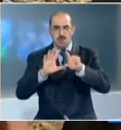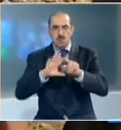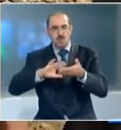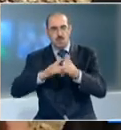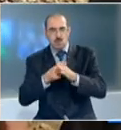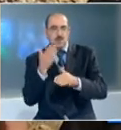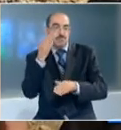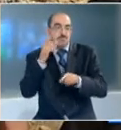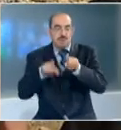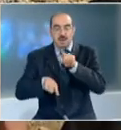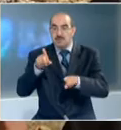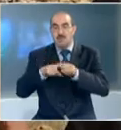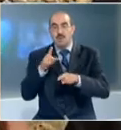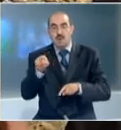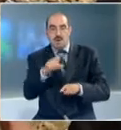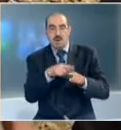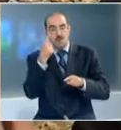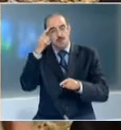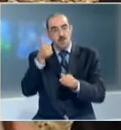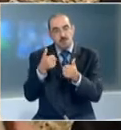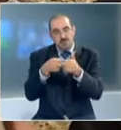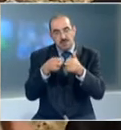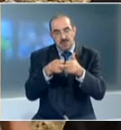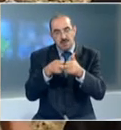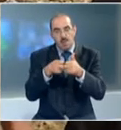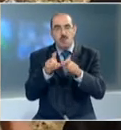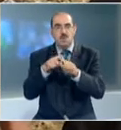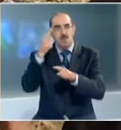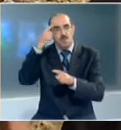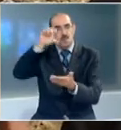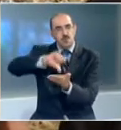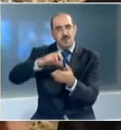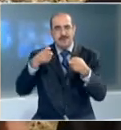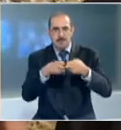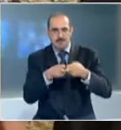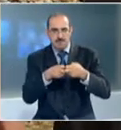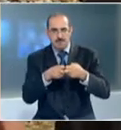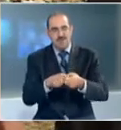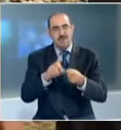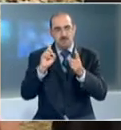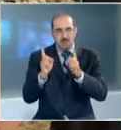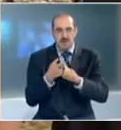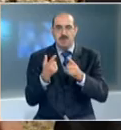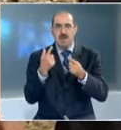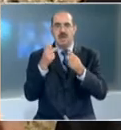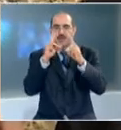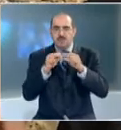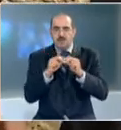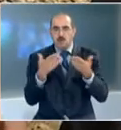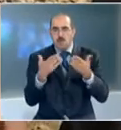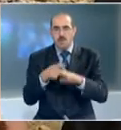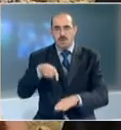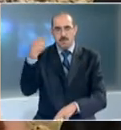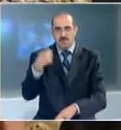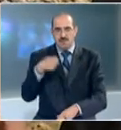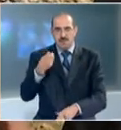كل ما يجري في إطار مراكز الامتحانات، وخاصة كيف الرئيس